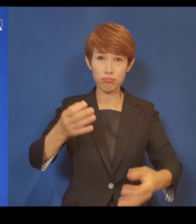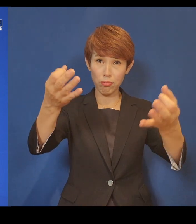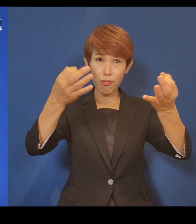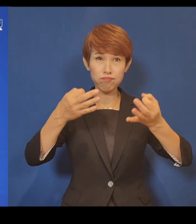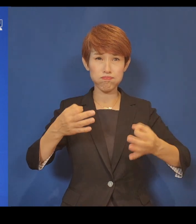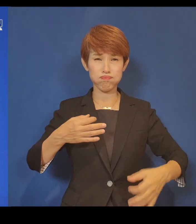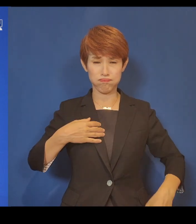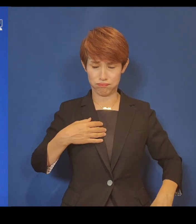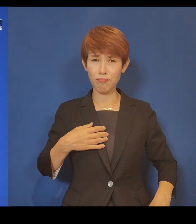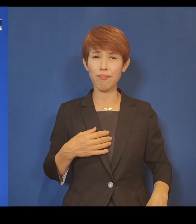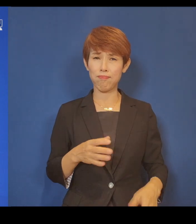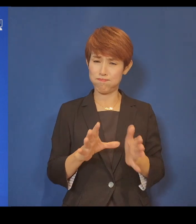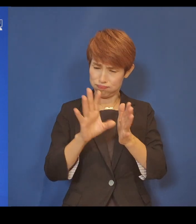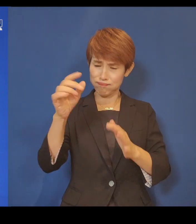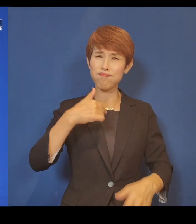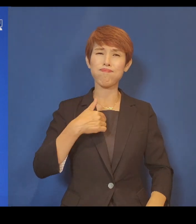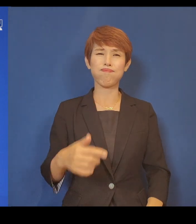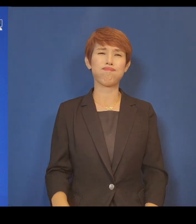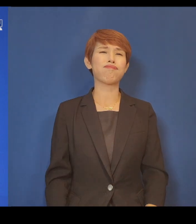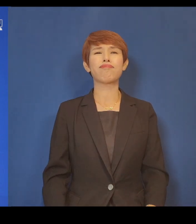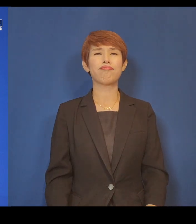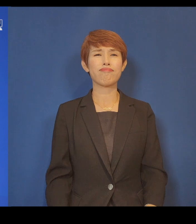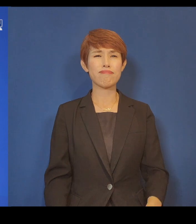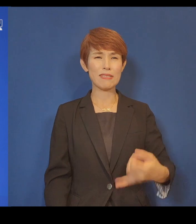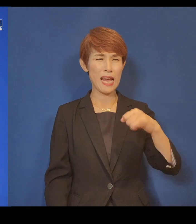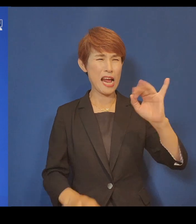보이죠? 저도 한 칼 합니다.